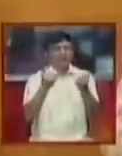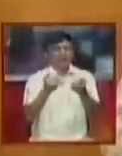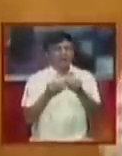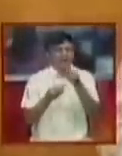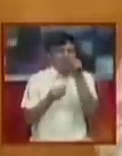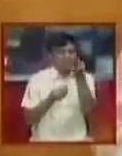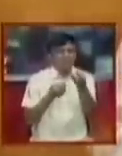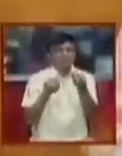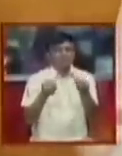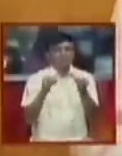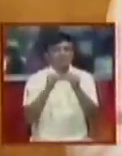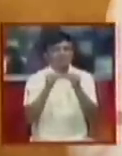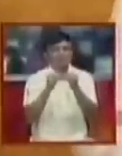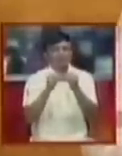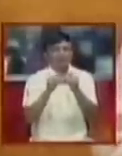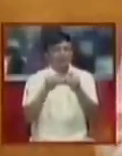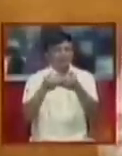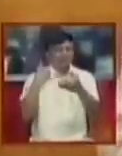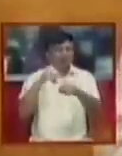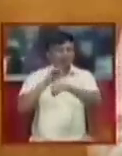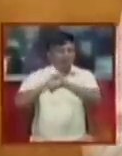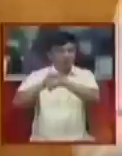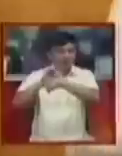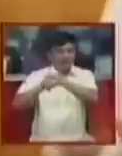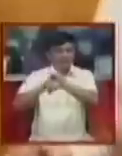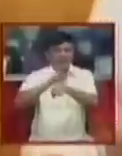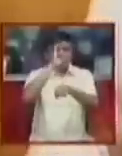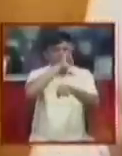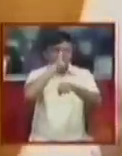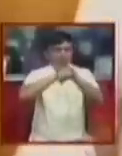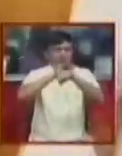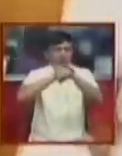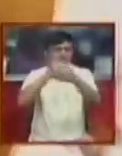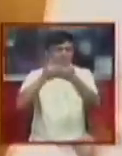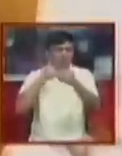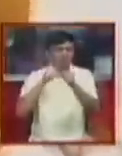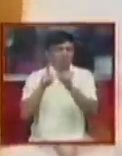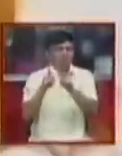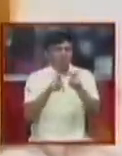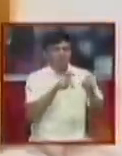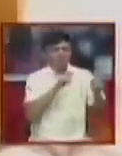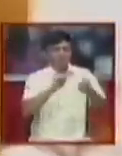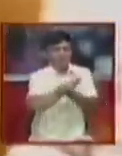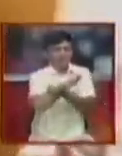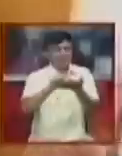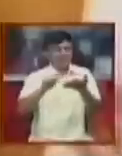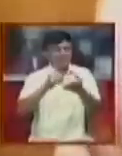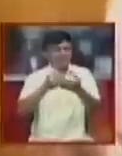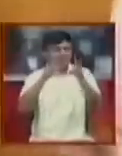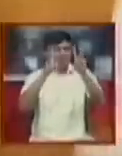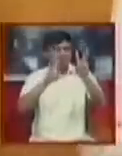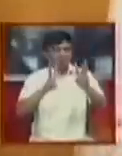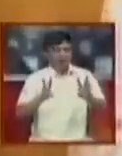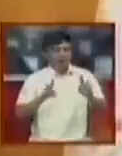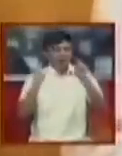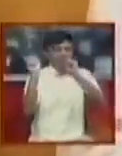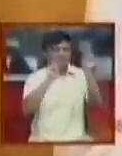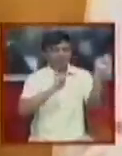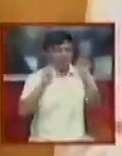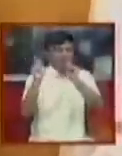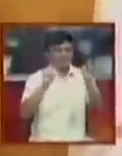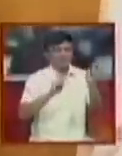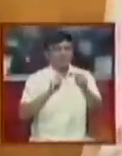teknolohiya, nabibigyan na ng wastong babala ang Pilipinong upang makapaganda at makaiwas sa disgrasya. Real-time at direkta na